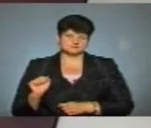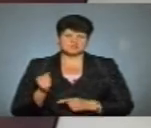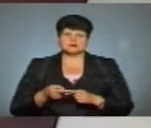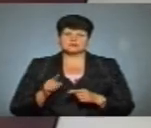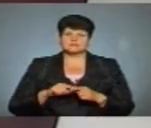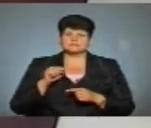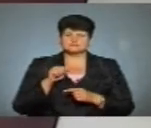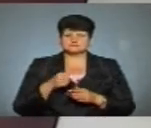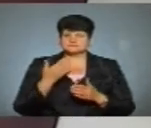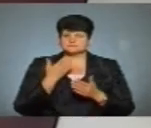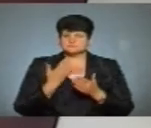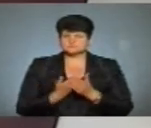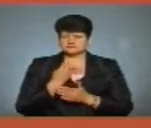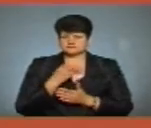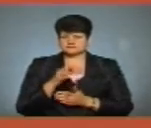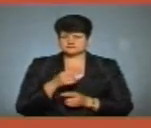випуску дивіться про таке.